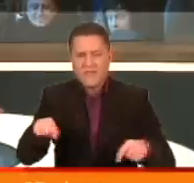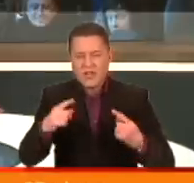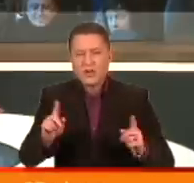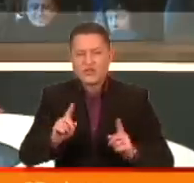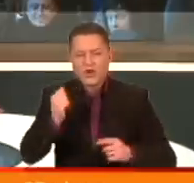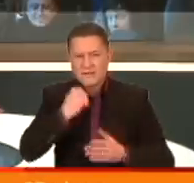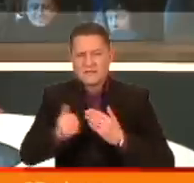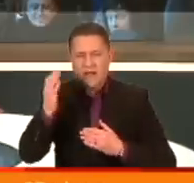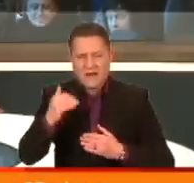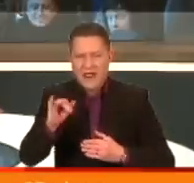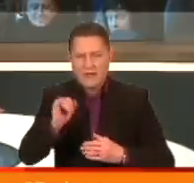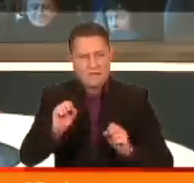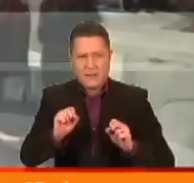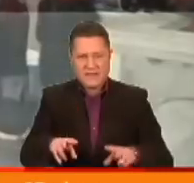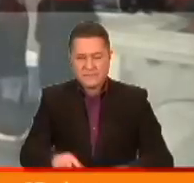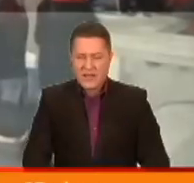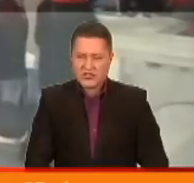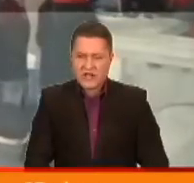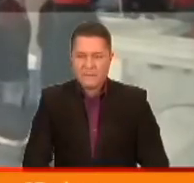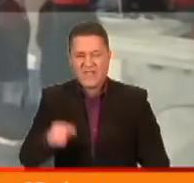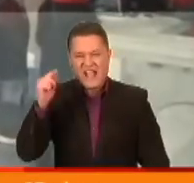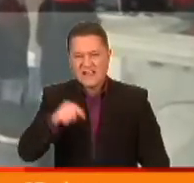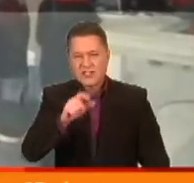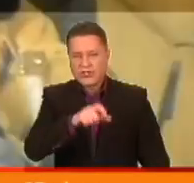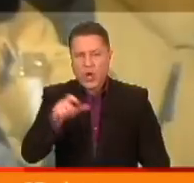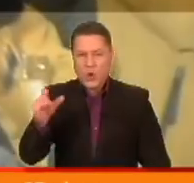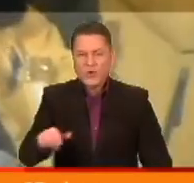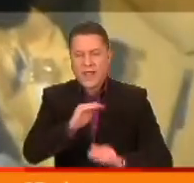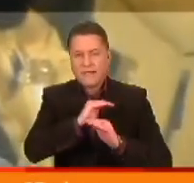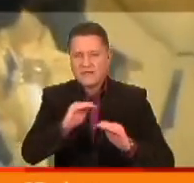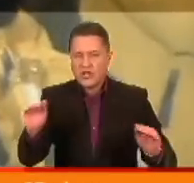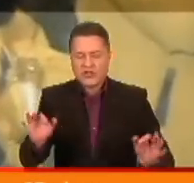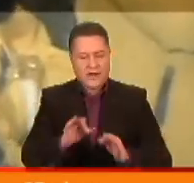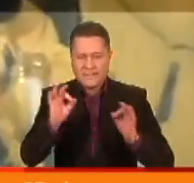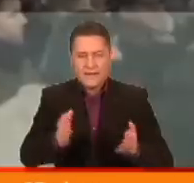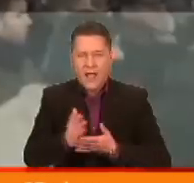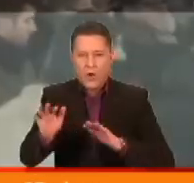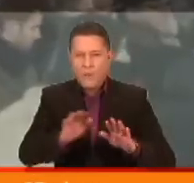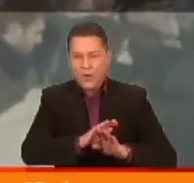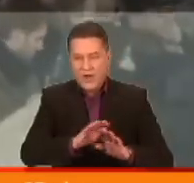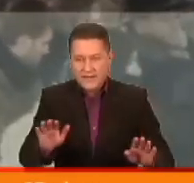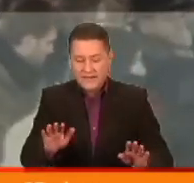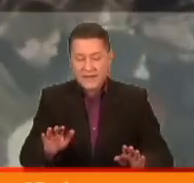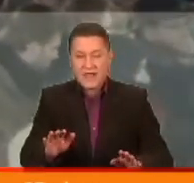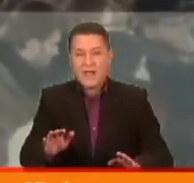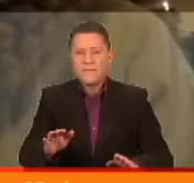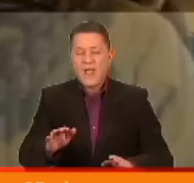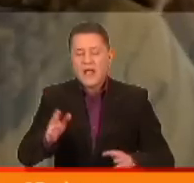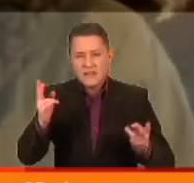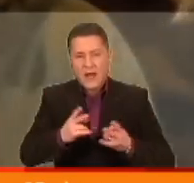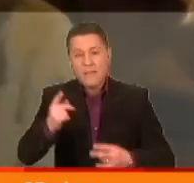Дмитро Литвиненко більше. Тисячі людей, тиша і ніякої політики. Час не заяви робити, а